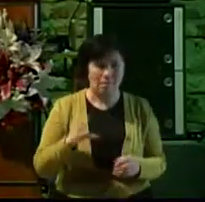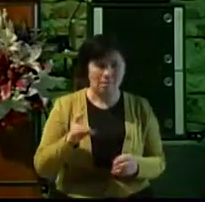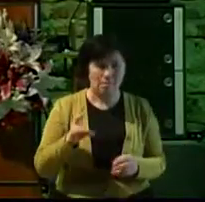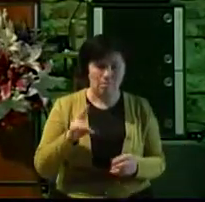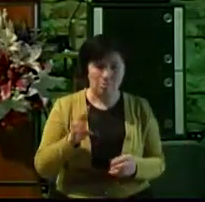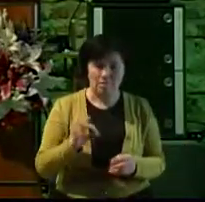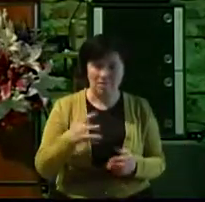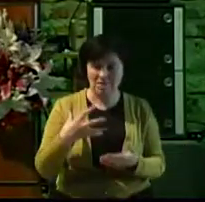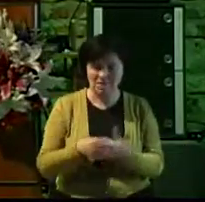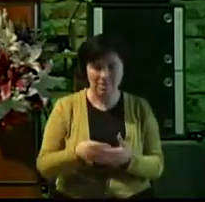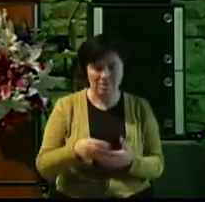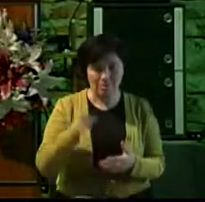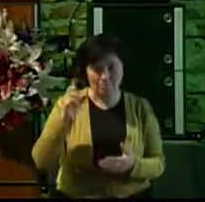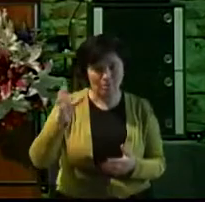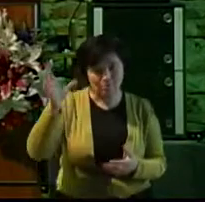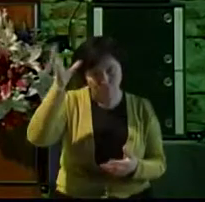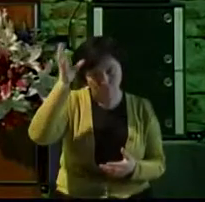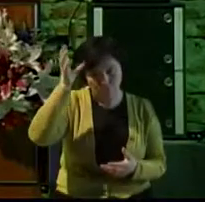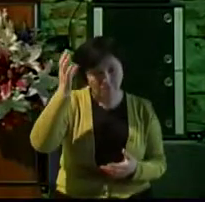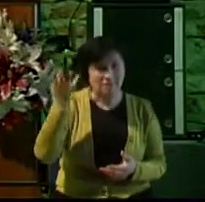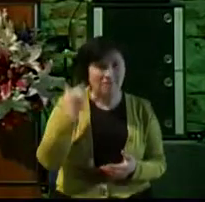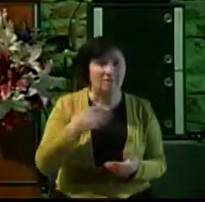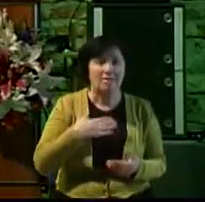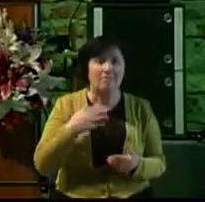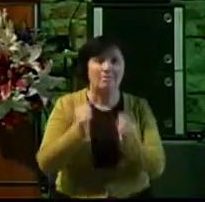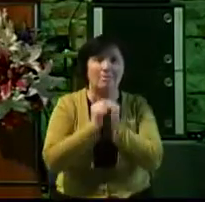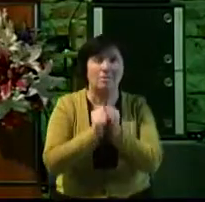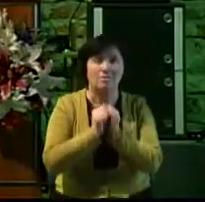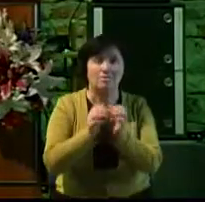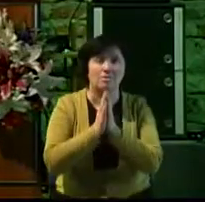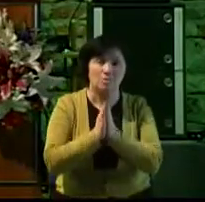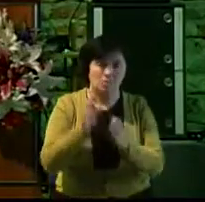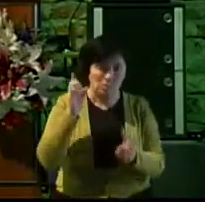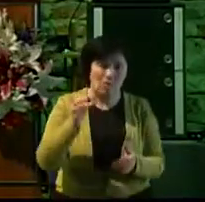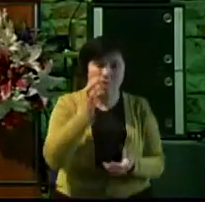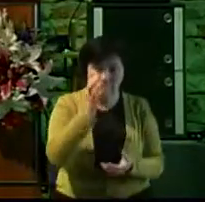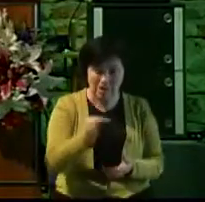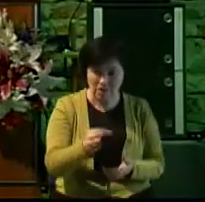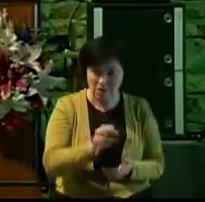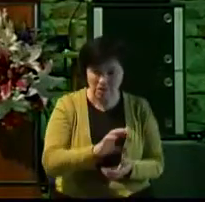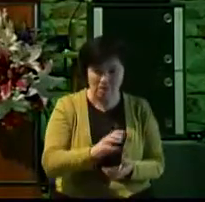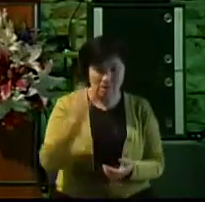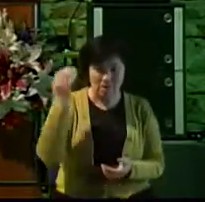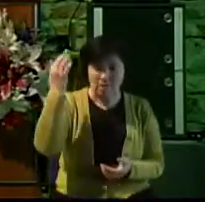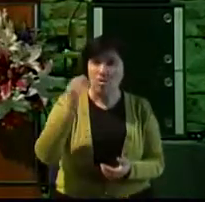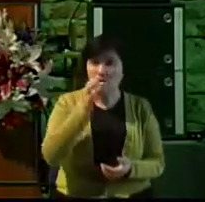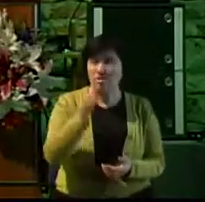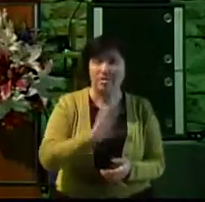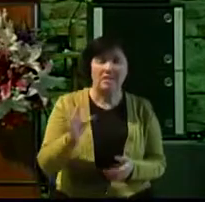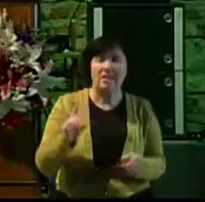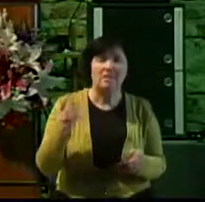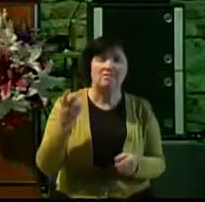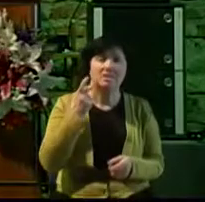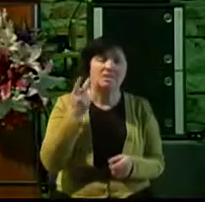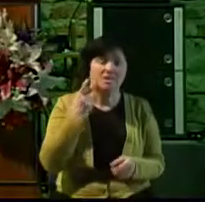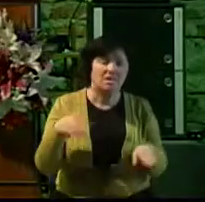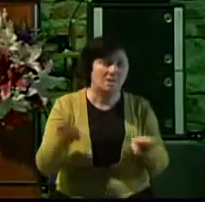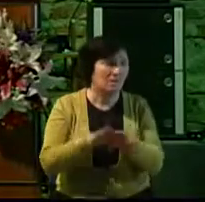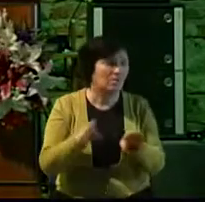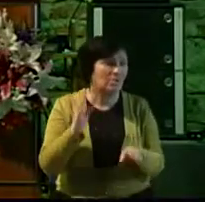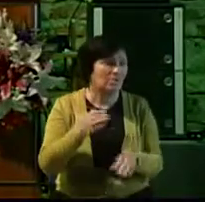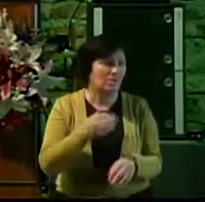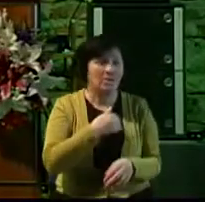мы улыбаемся друг друга, хлопаем по плечу, пожимаем руки, но истинная любовь – это и тогда, когда мы помогаем